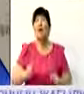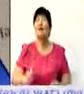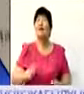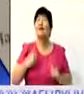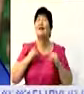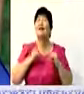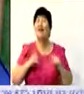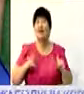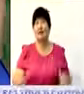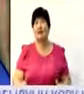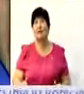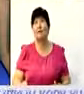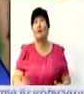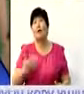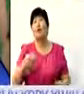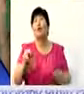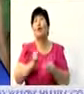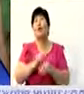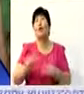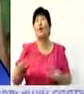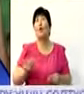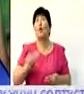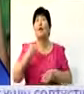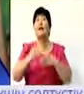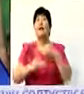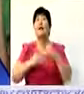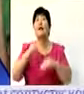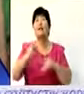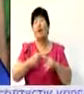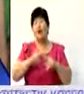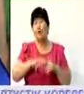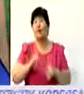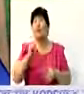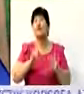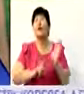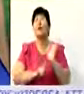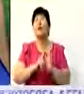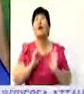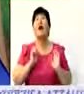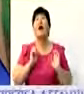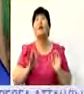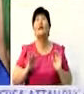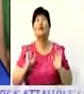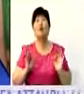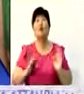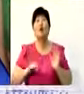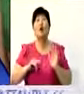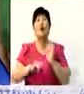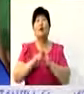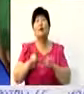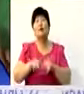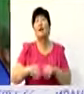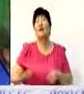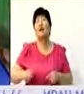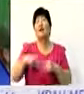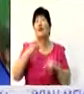тасыды. Бұл тәрбие өмір сатысы ғой. Соның бірінші баспалдағында қалай дүзу бастаңыз, келешегінде де солай жақсы болып кетеді